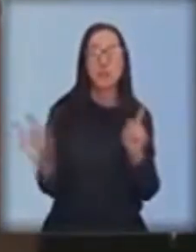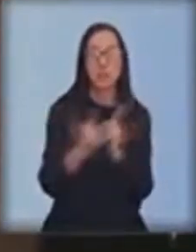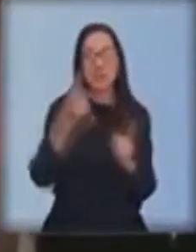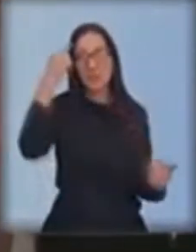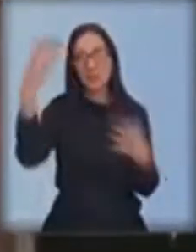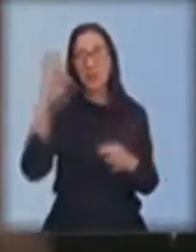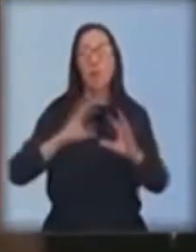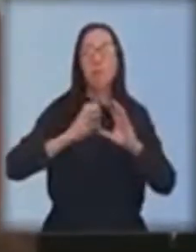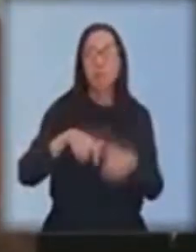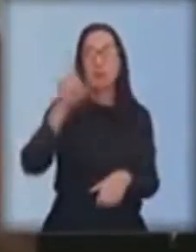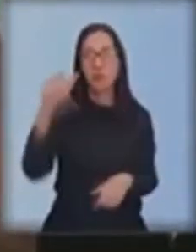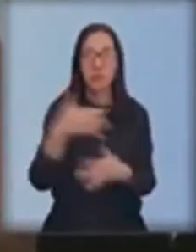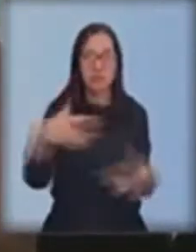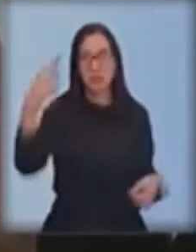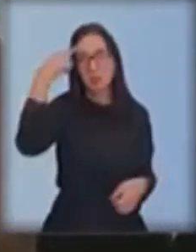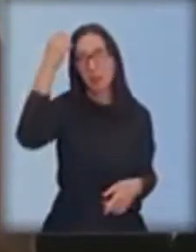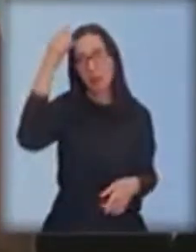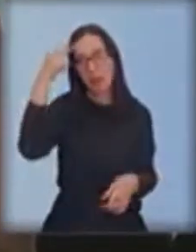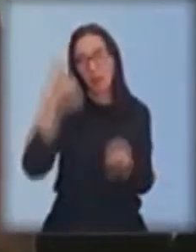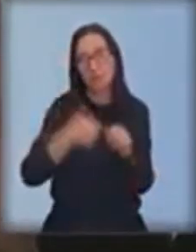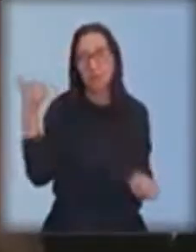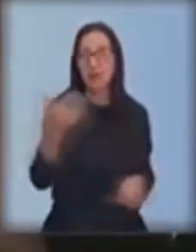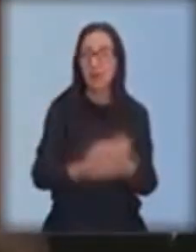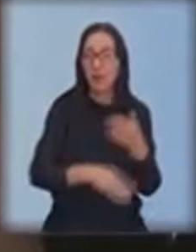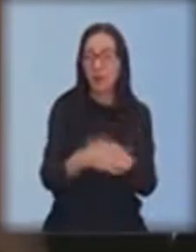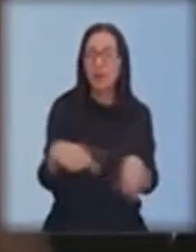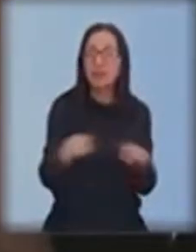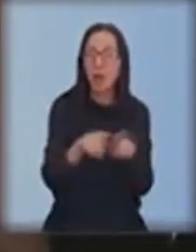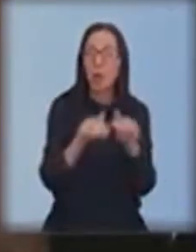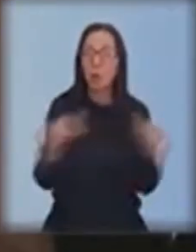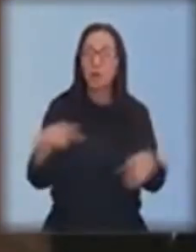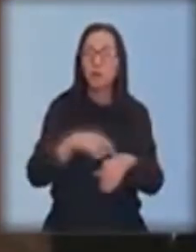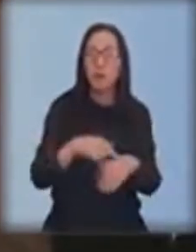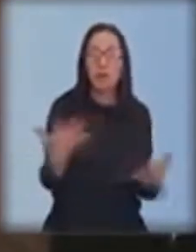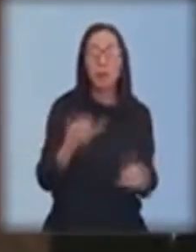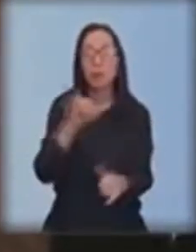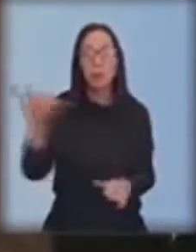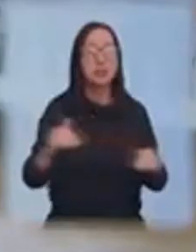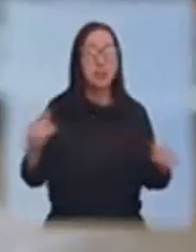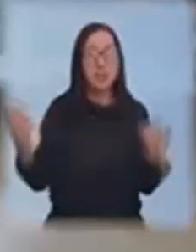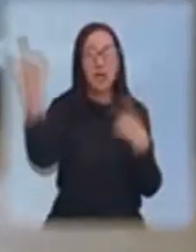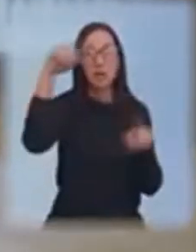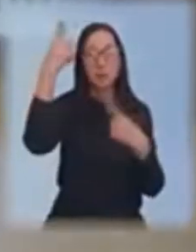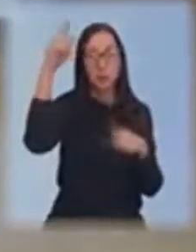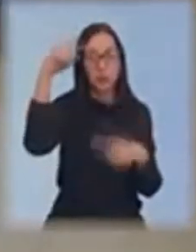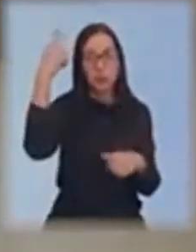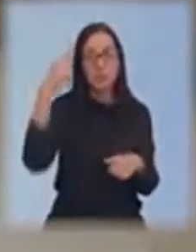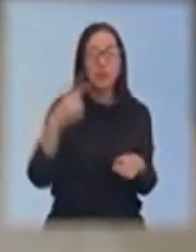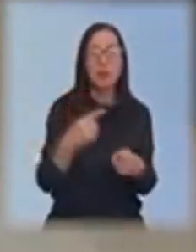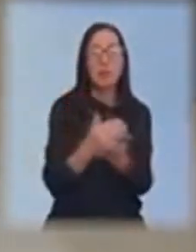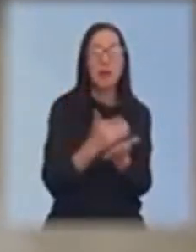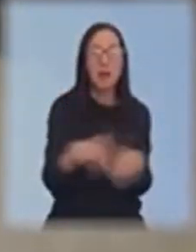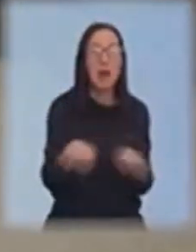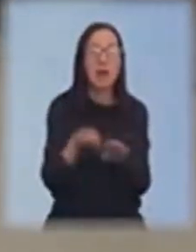с представлением о мире человека с ментальной инвалидностью, потому что это тот уровень чувствительности, которого нет у других людей. Творческое пространство